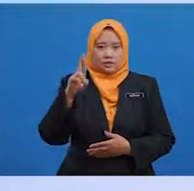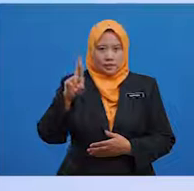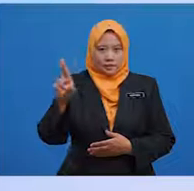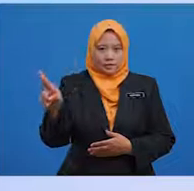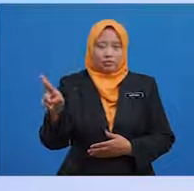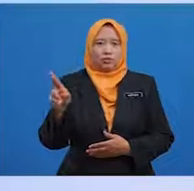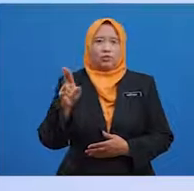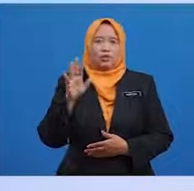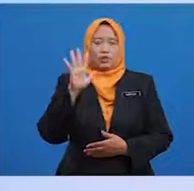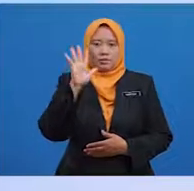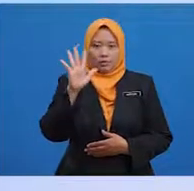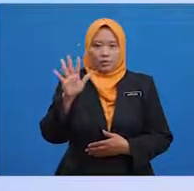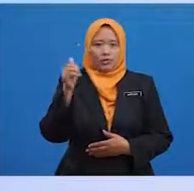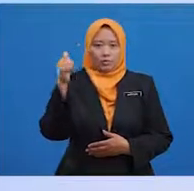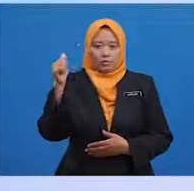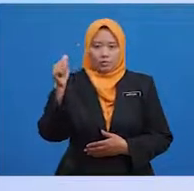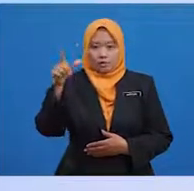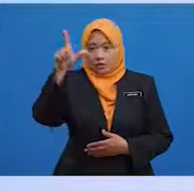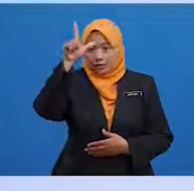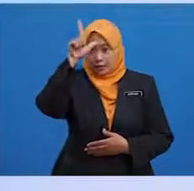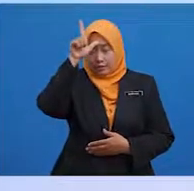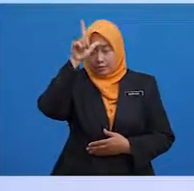12,510 kaum lelaki manakala